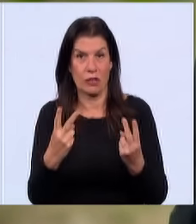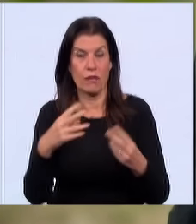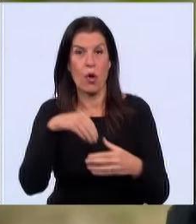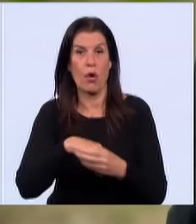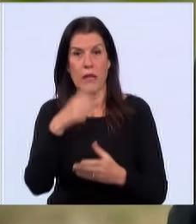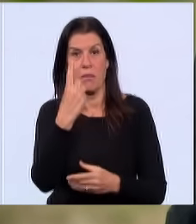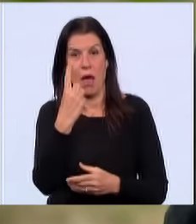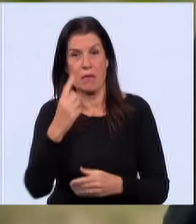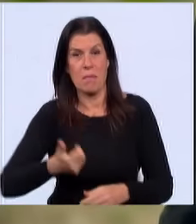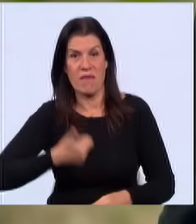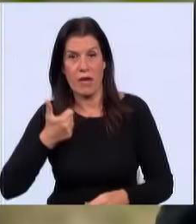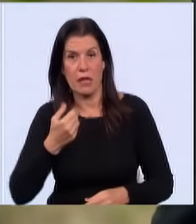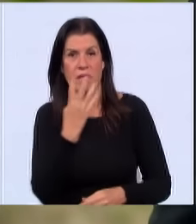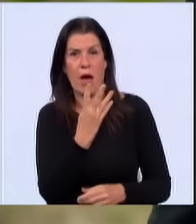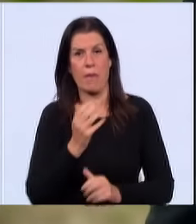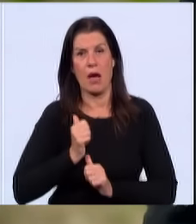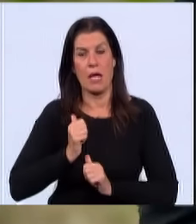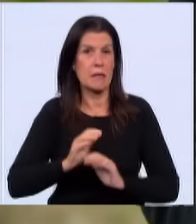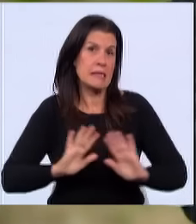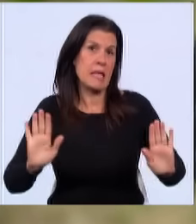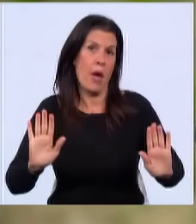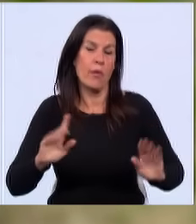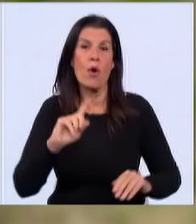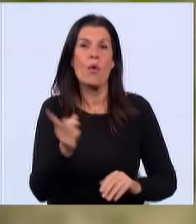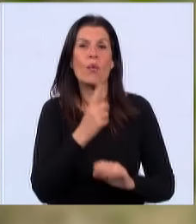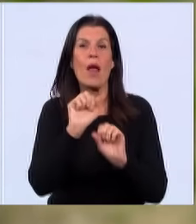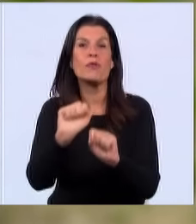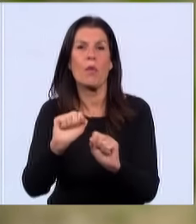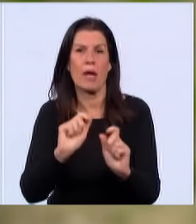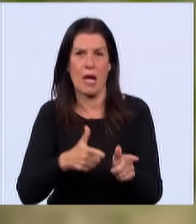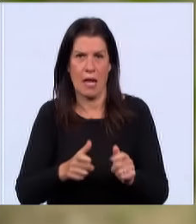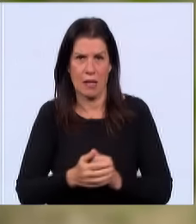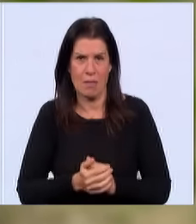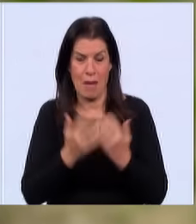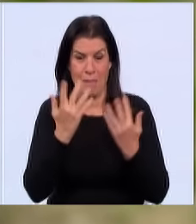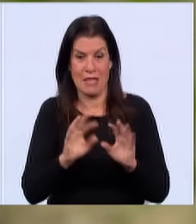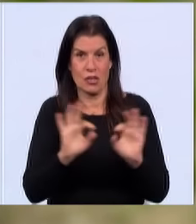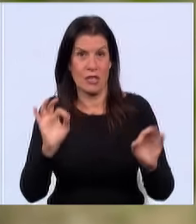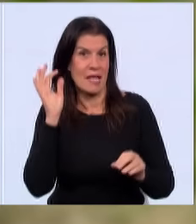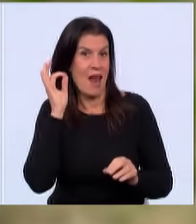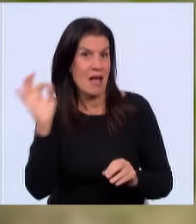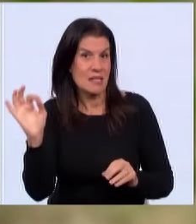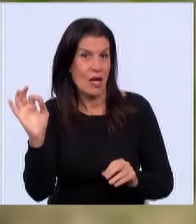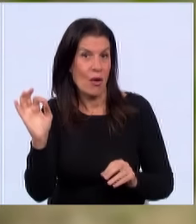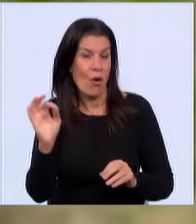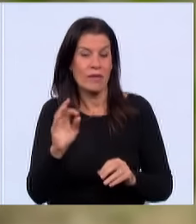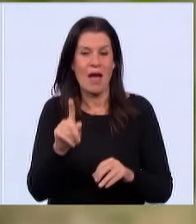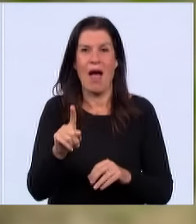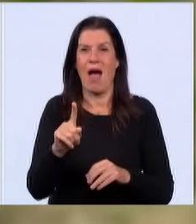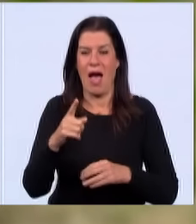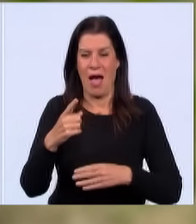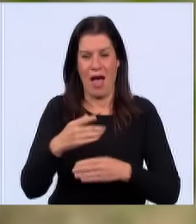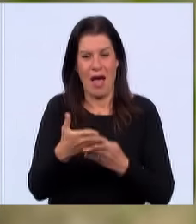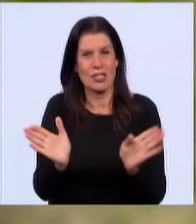בלבד, כולם תומכי לחימה. כשהחלו האזעקות, השין גימל תופס מחסה, שער הבסיס נותר